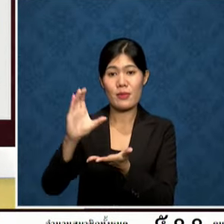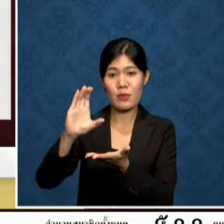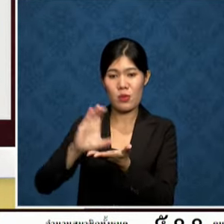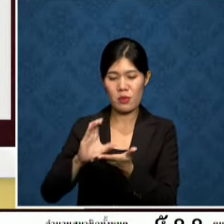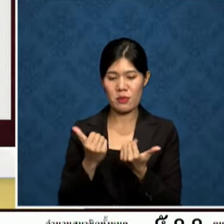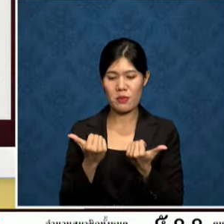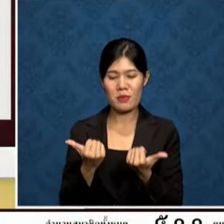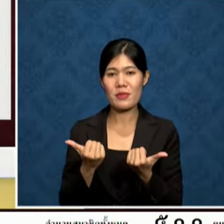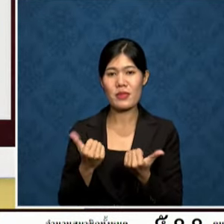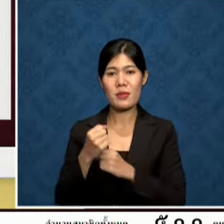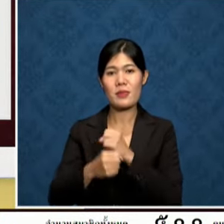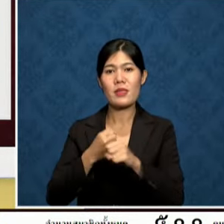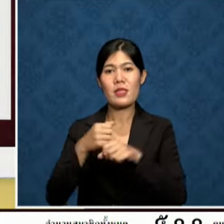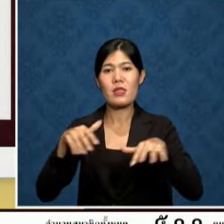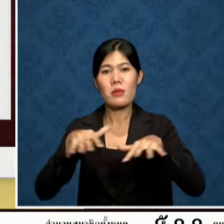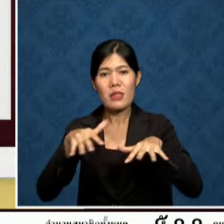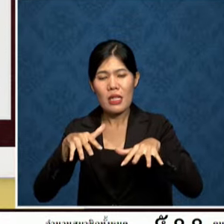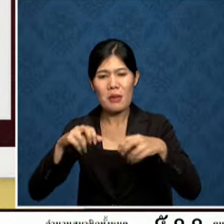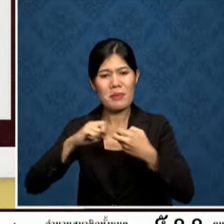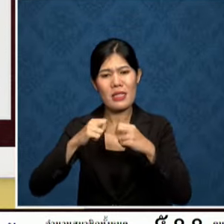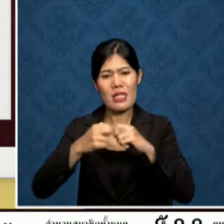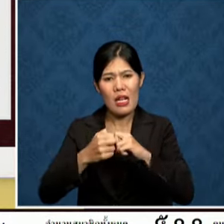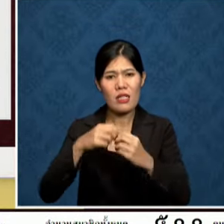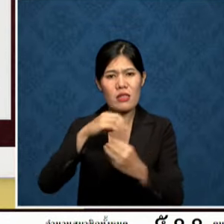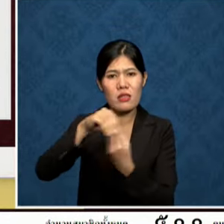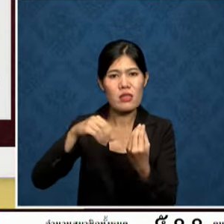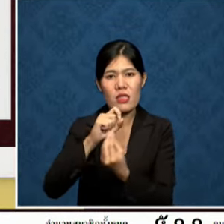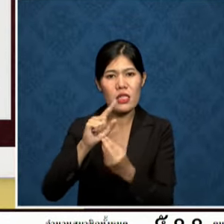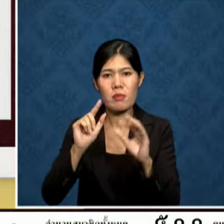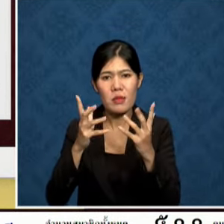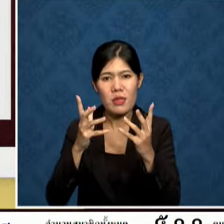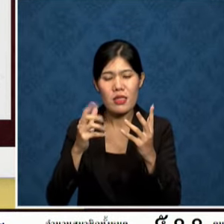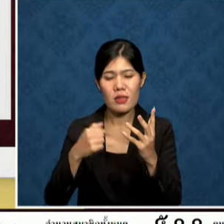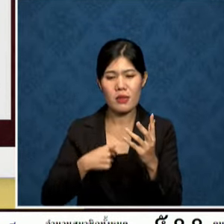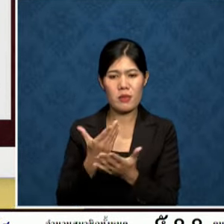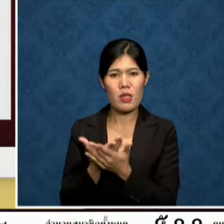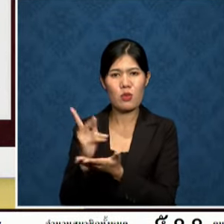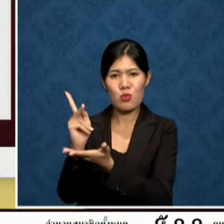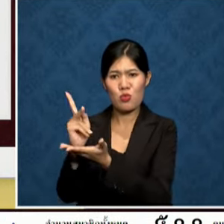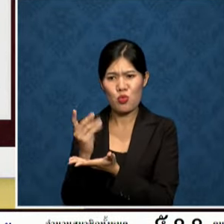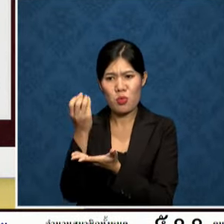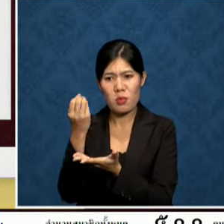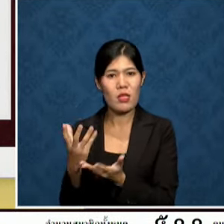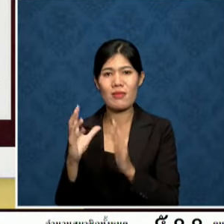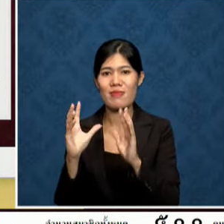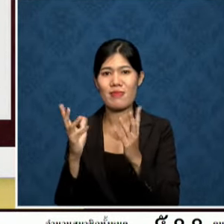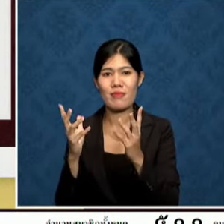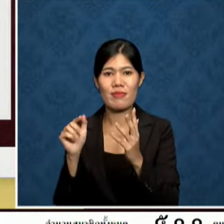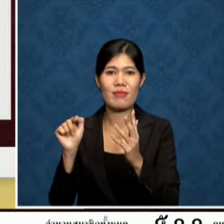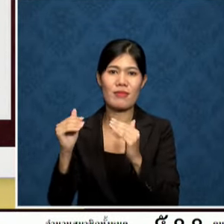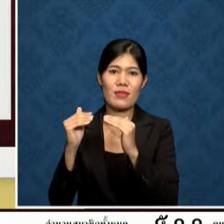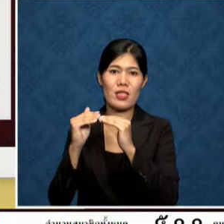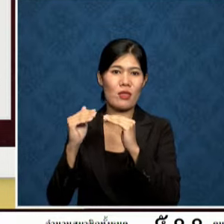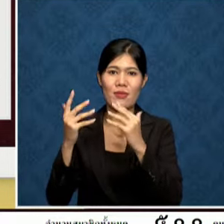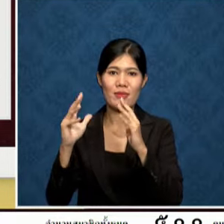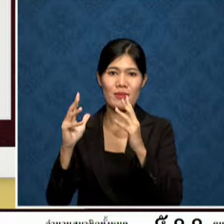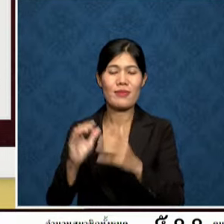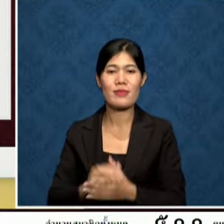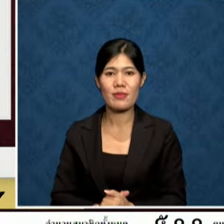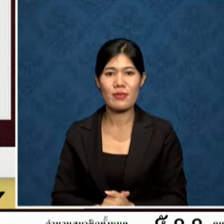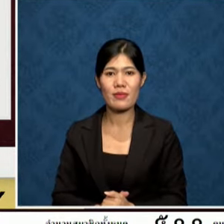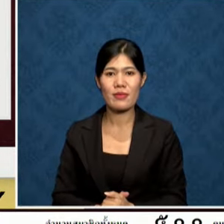ปกติที่ไม่ใช่เป็นปีวิกฤตเศรษฐกิจเราไม่เคยกู้มากมายขนาดนี้มาก่อนค่ะท่านประธานเพื่อขาดเพื่อชดเชยการขาดดุลนะ